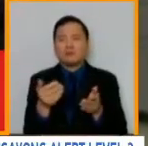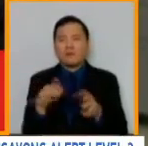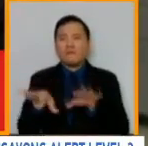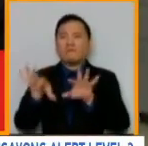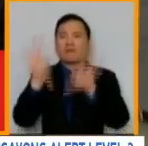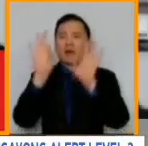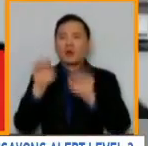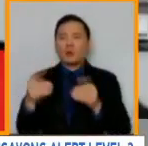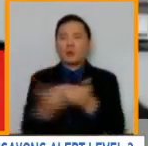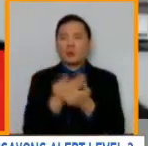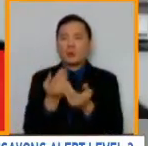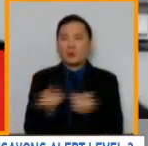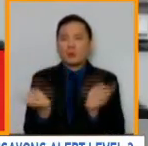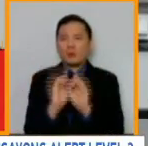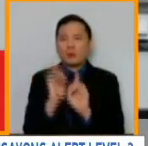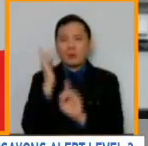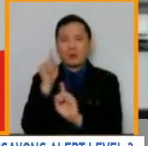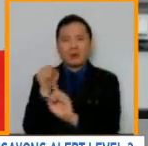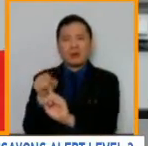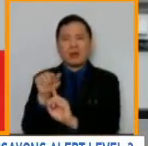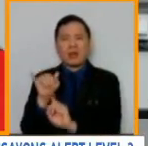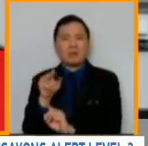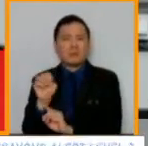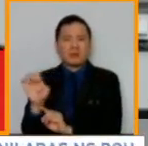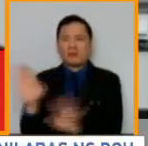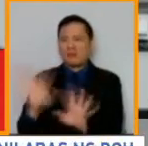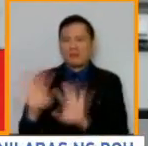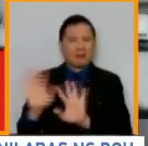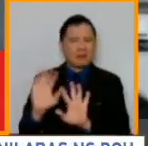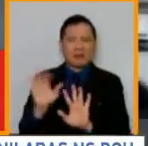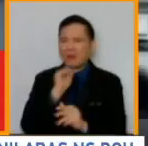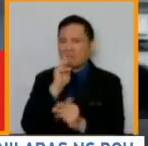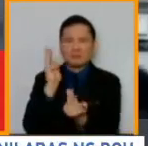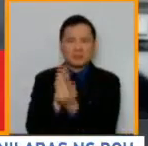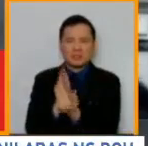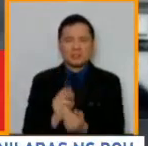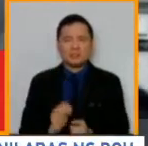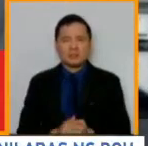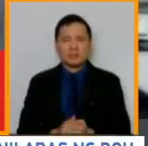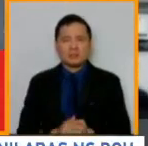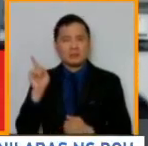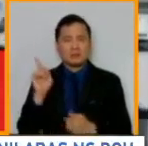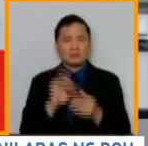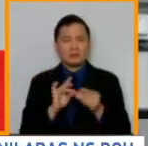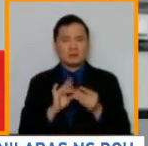ng desisyon. Because she already lost